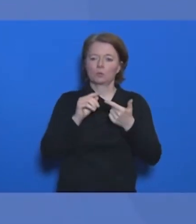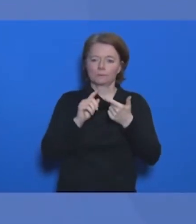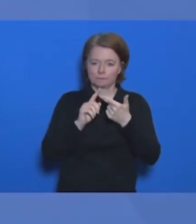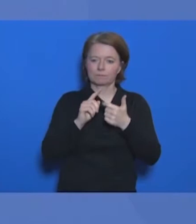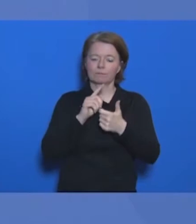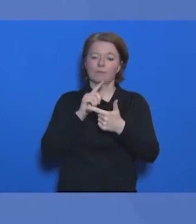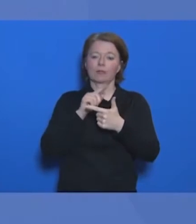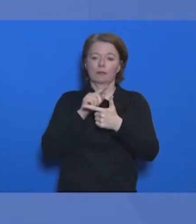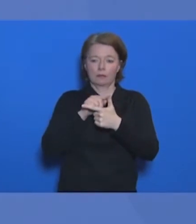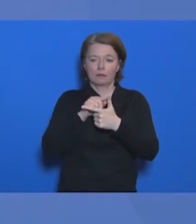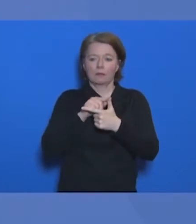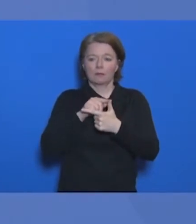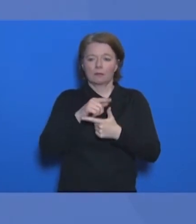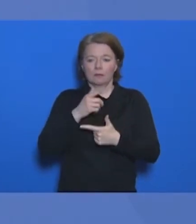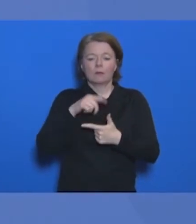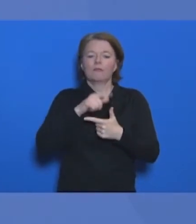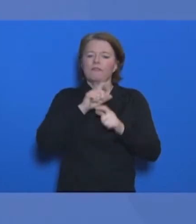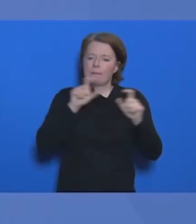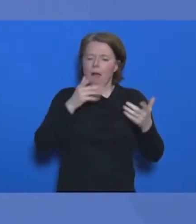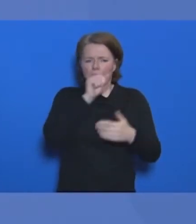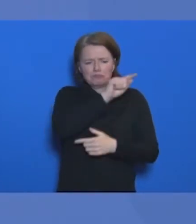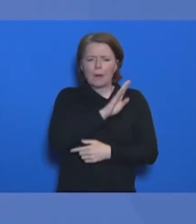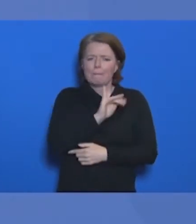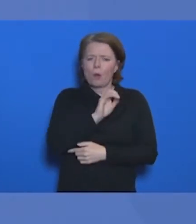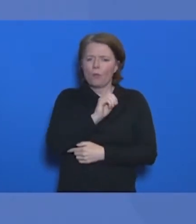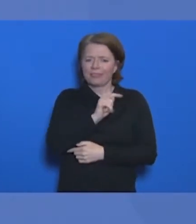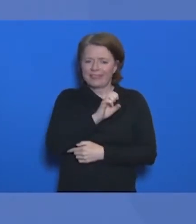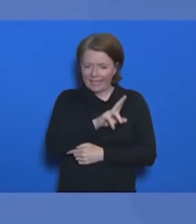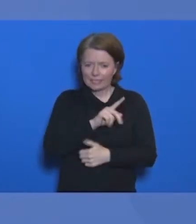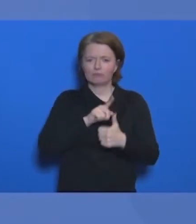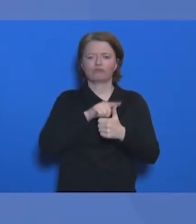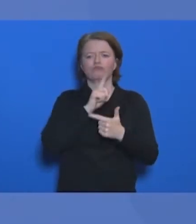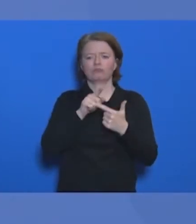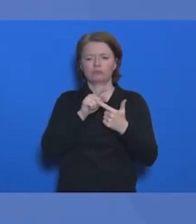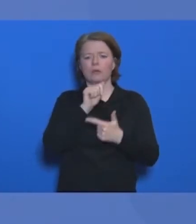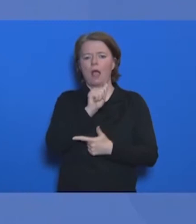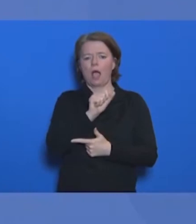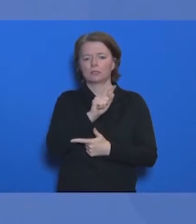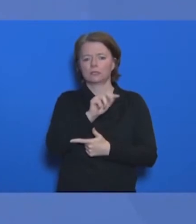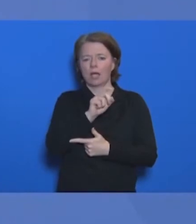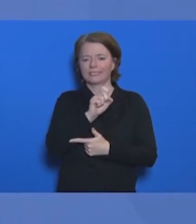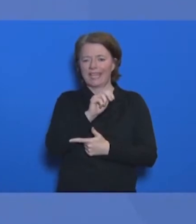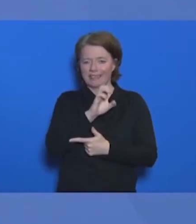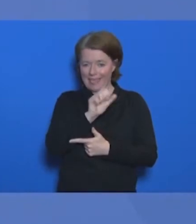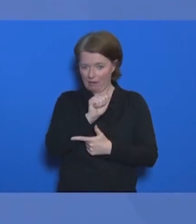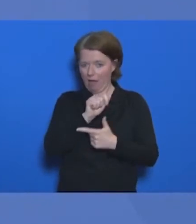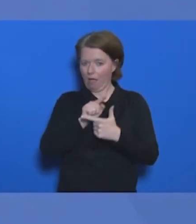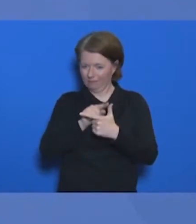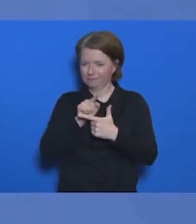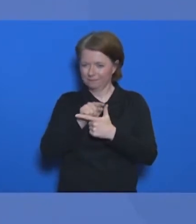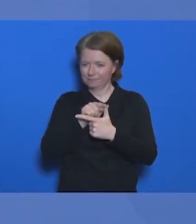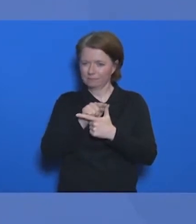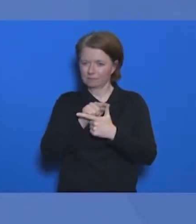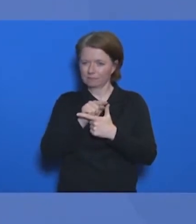BioNTech und bei AstraZeneca, soll maximal ausgenutzt werden. Das heißt immer erst am Ende der Genehmigungsphase, BioNTech